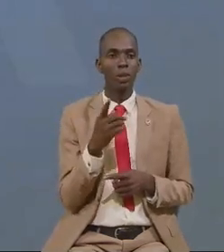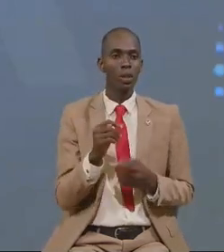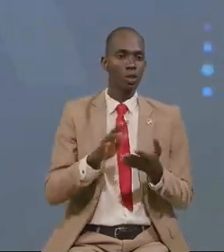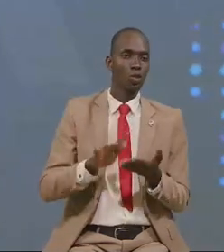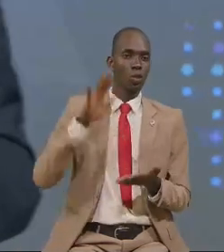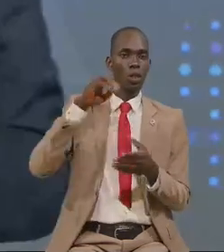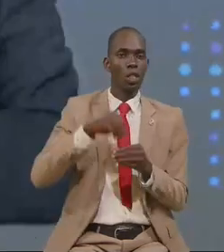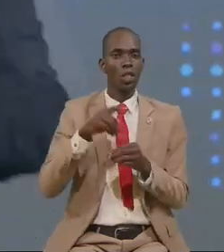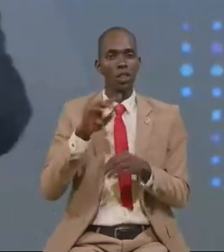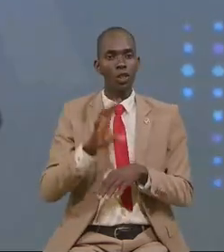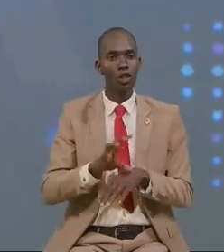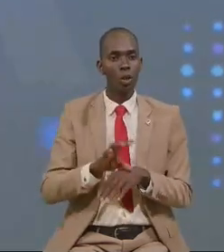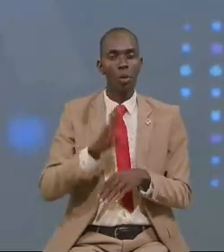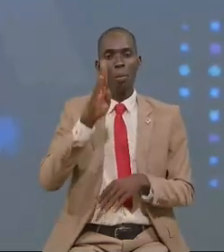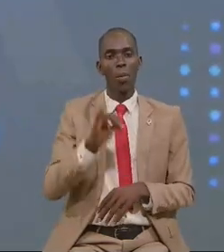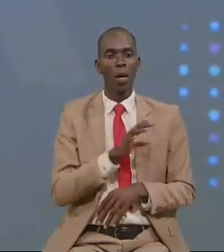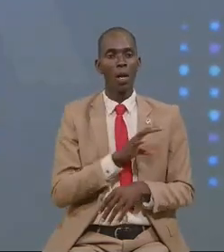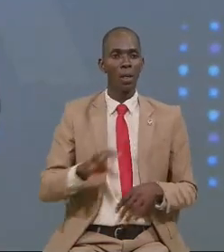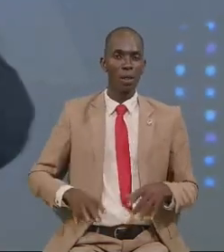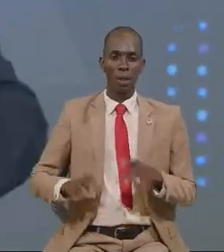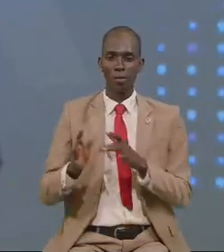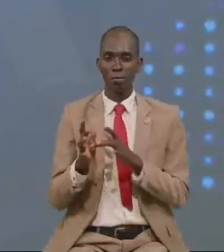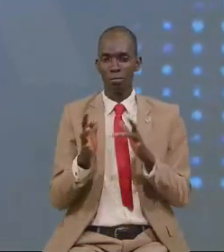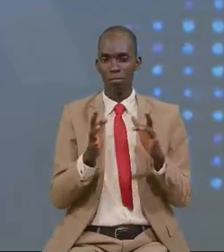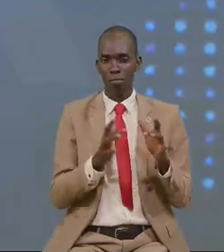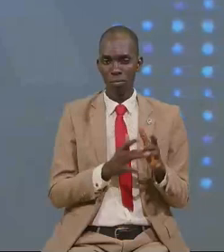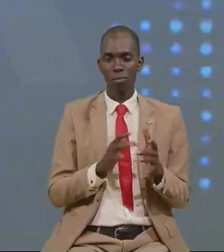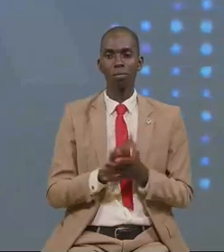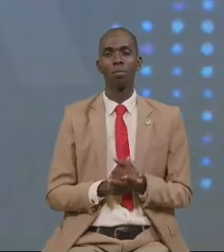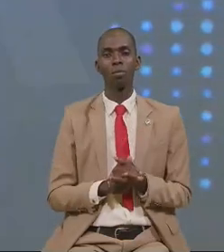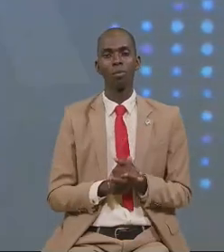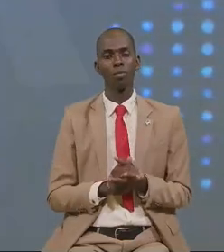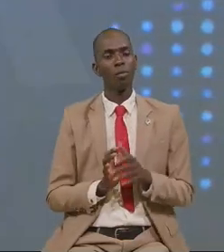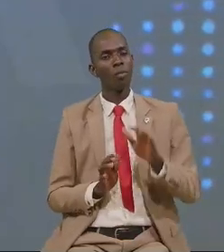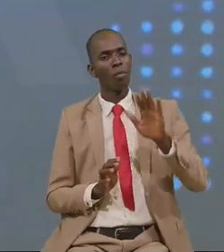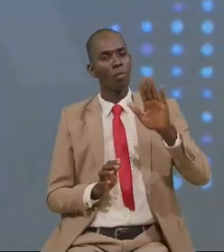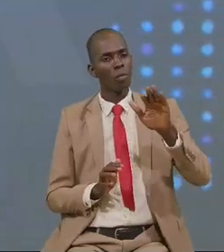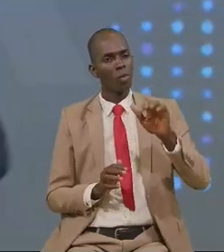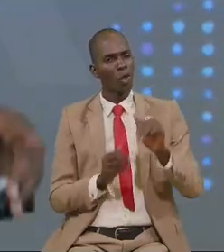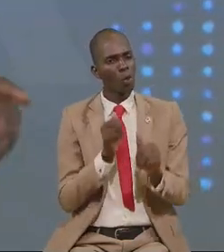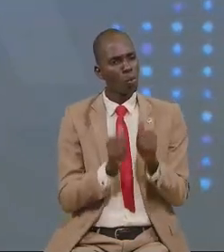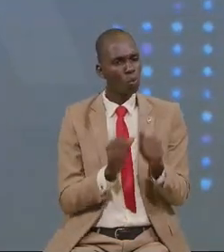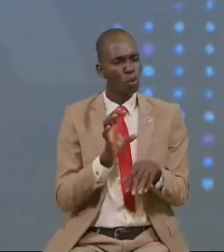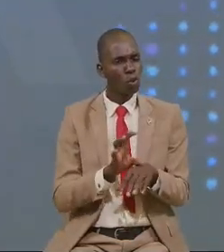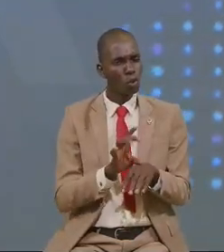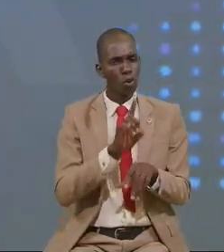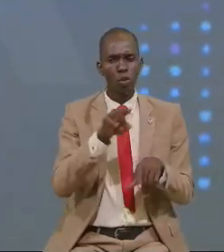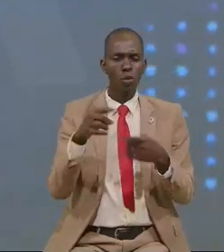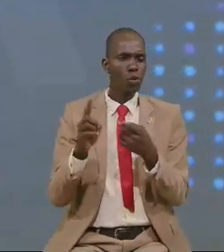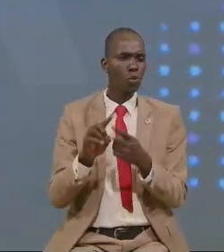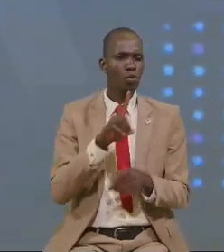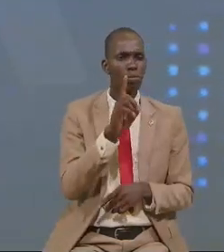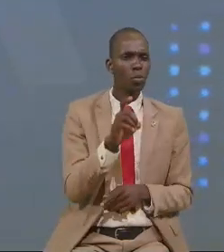et en Jésus-Christ. Attendez. De quelle Église fréquentes-tu?